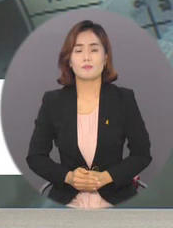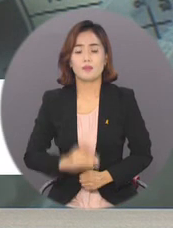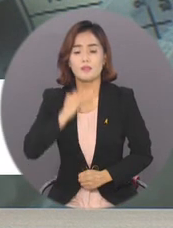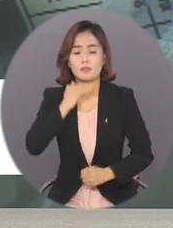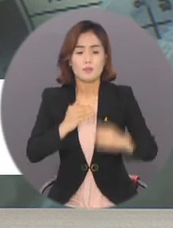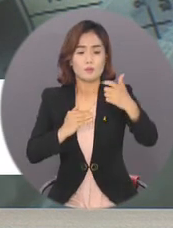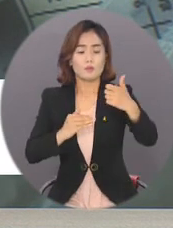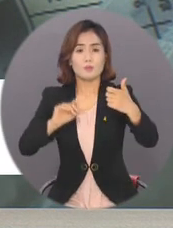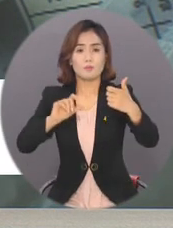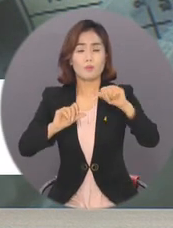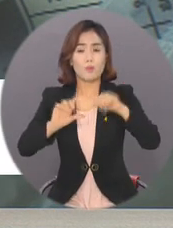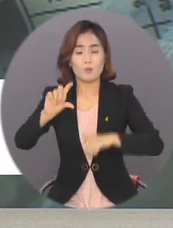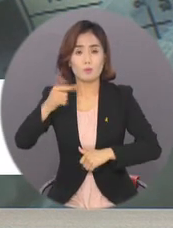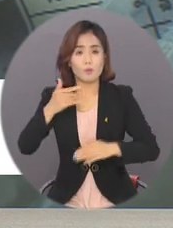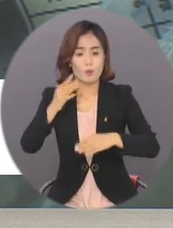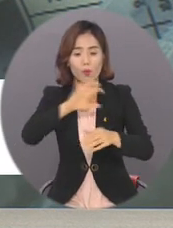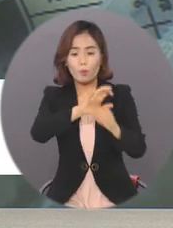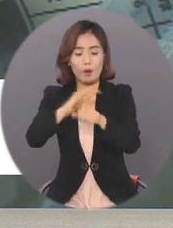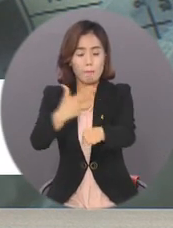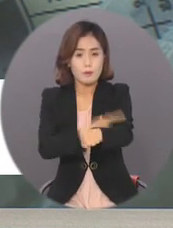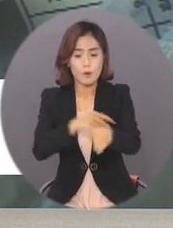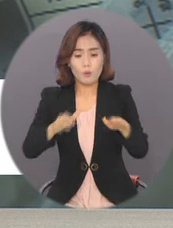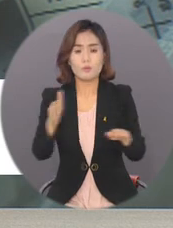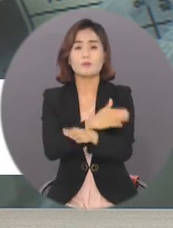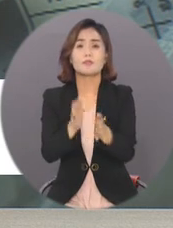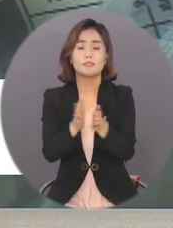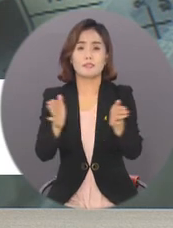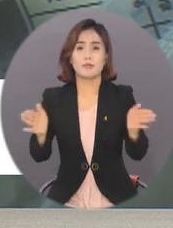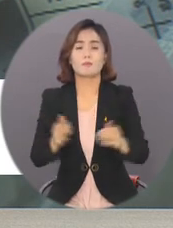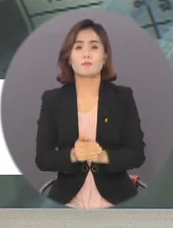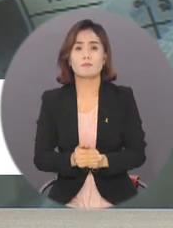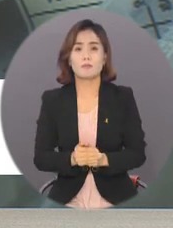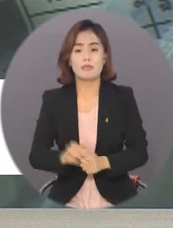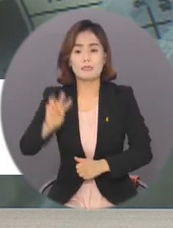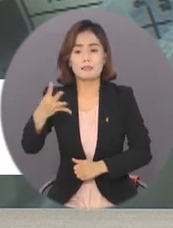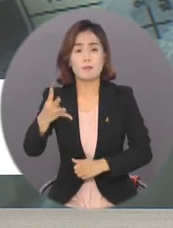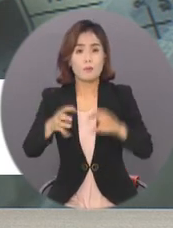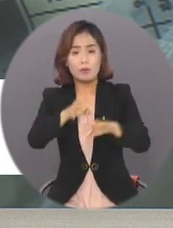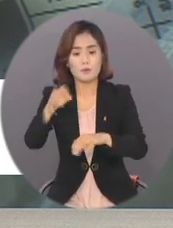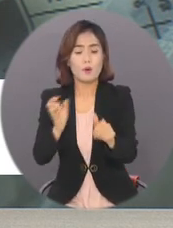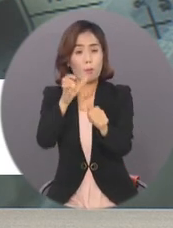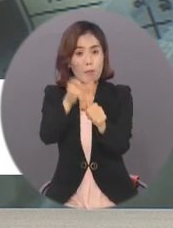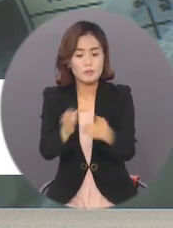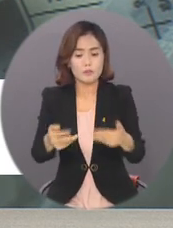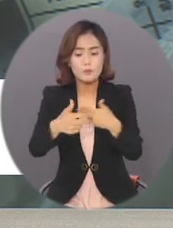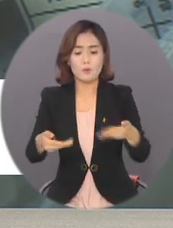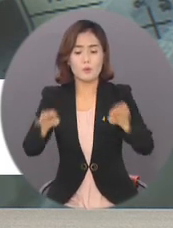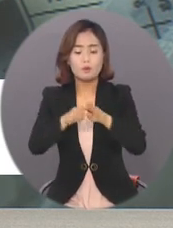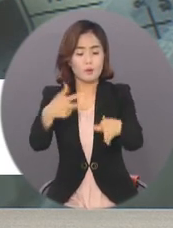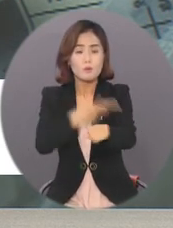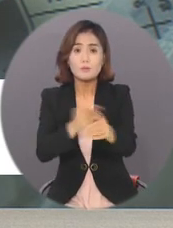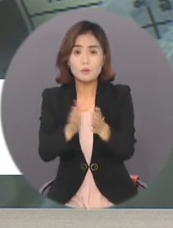65세 고령층을 대상으로 한 코로나19 백신 접종이 오늘부터 시작됐는데요. 400여 곳의 위탁 의료기관에서 접종이